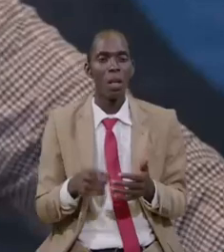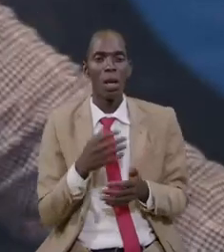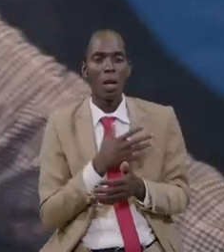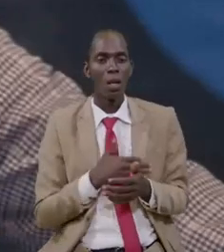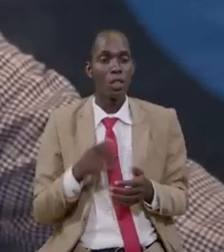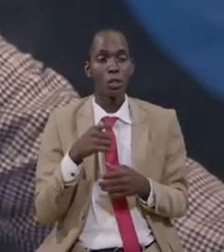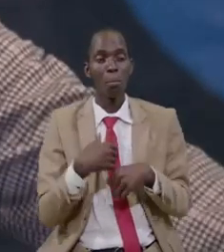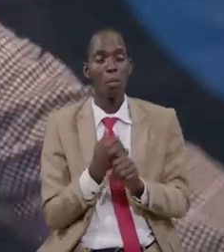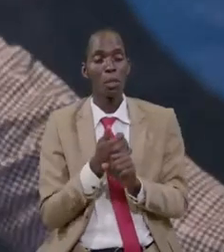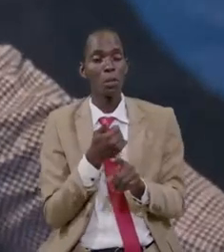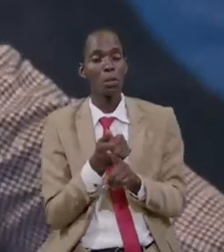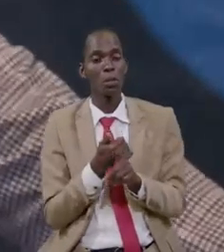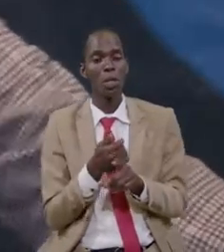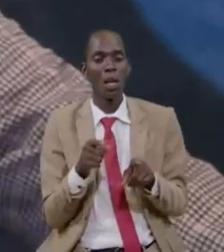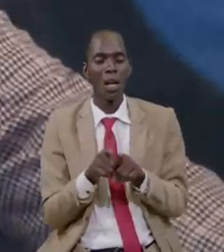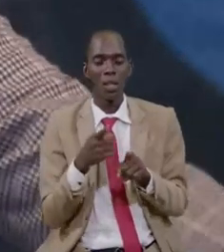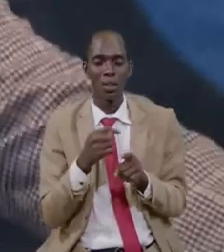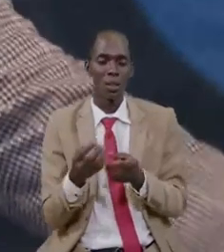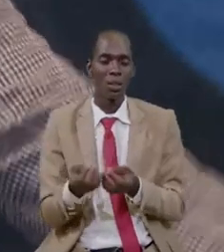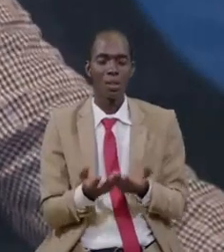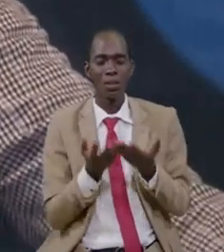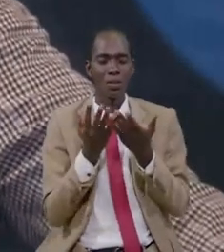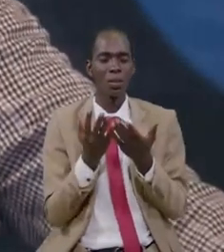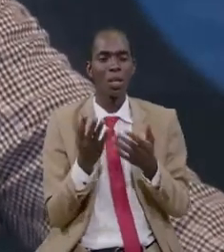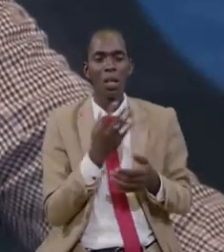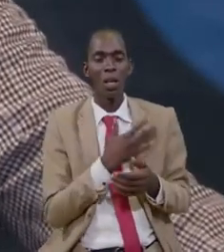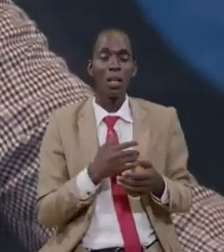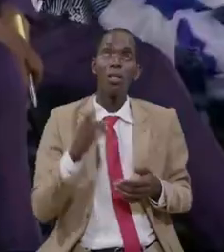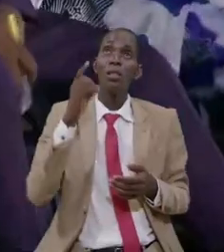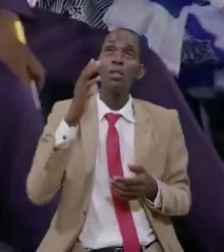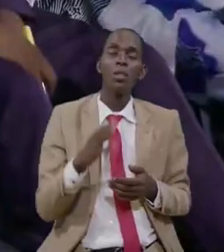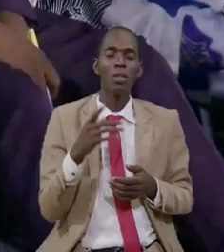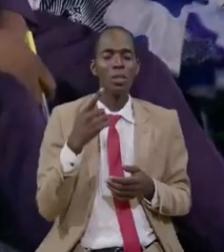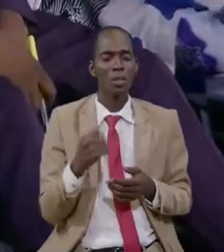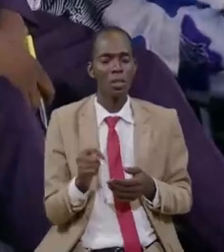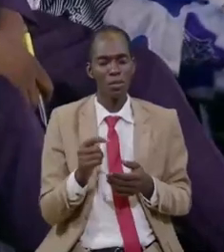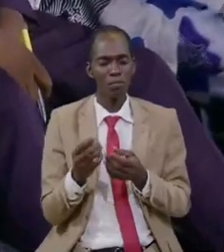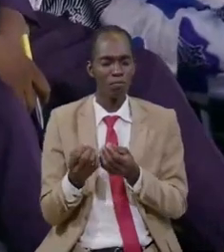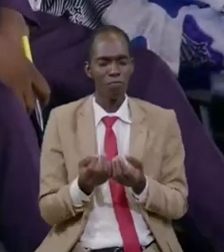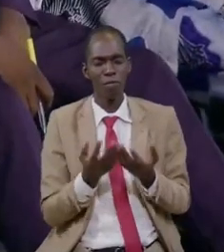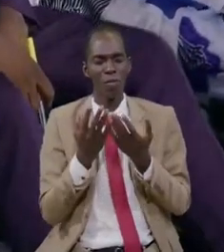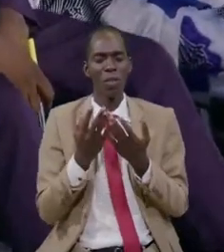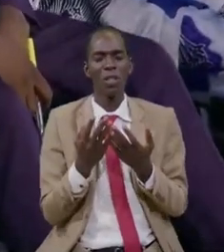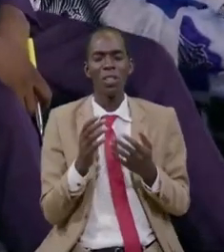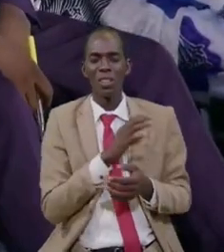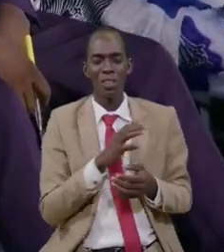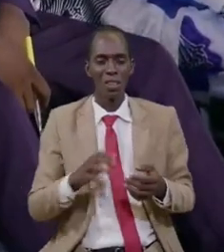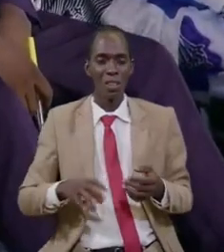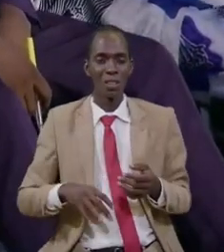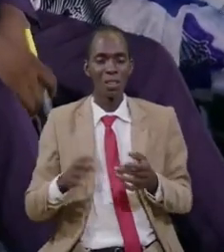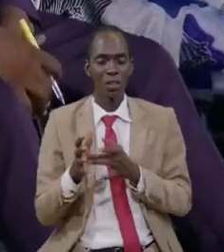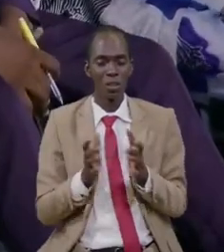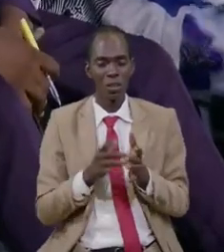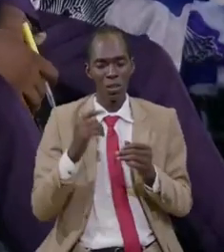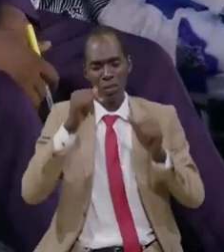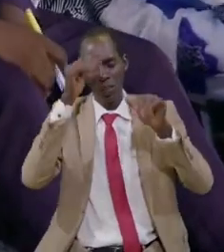et il s'est fait rançon. Et Dieu le Père l'a reconnu et dit, attaché à